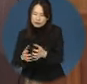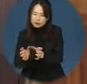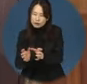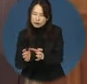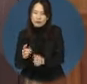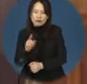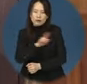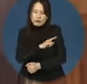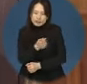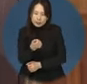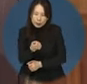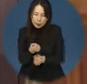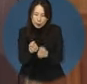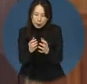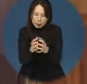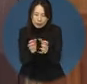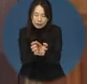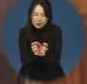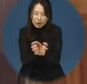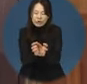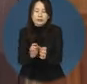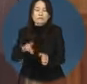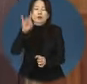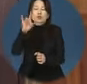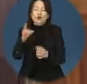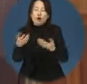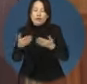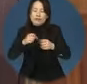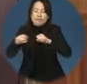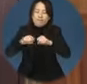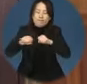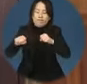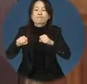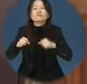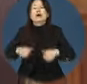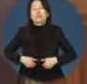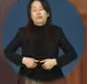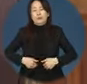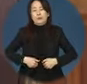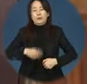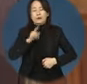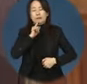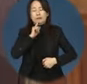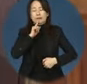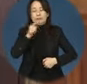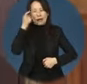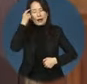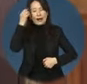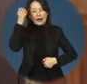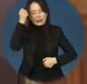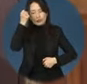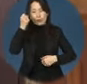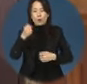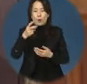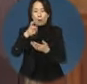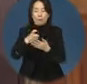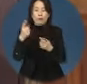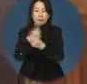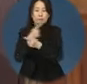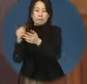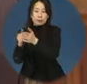우선적으로 이래야 된다는 겁니다 4 2 이 작은 기간 또는 주인 분들은 과 가까운 기간이 일을 하다가